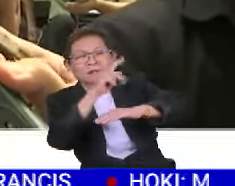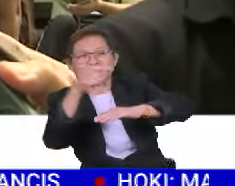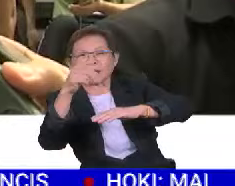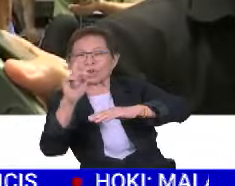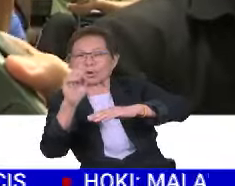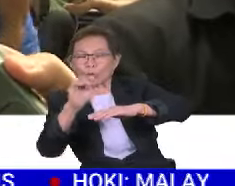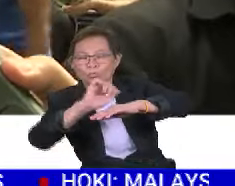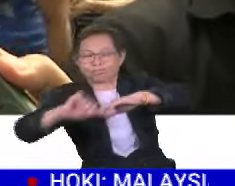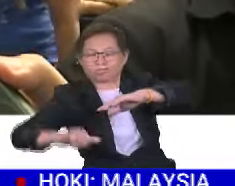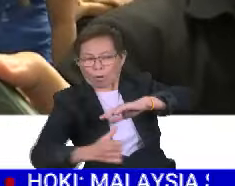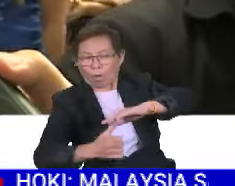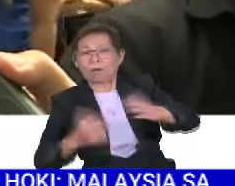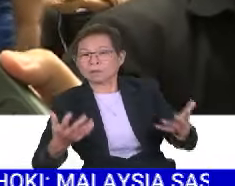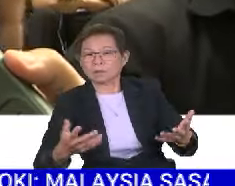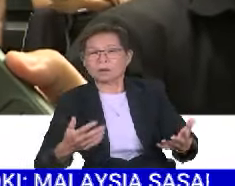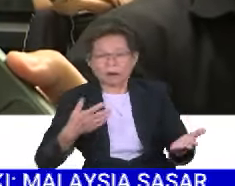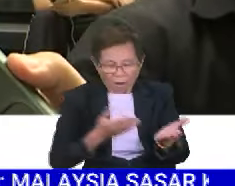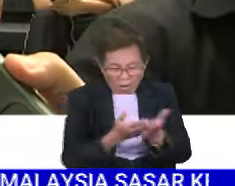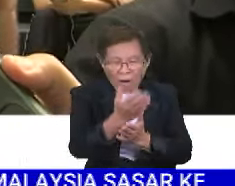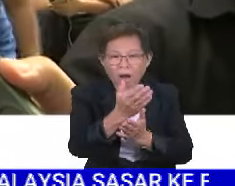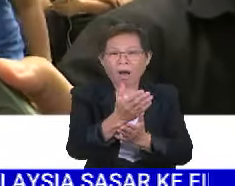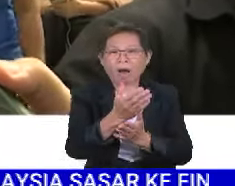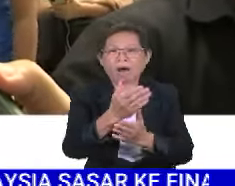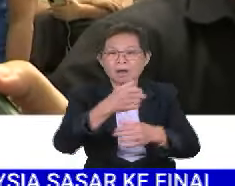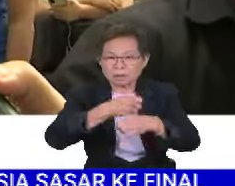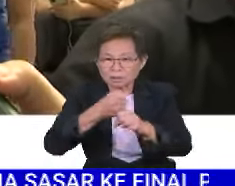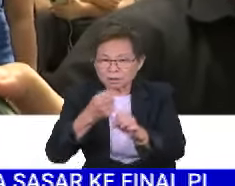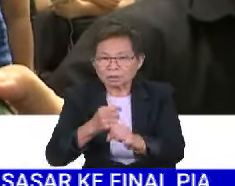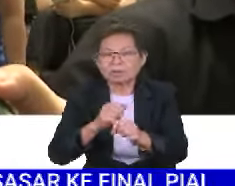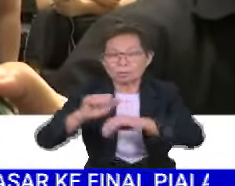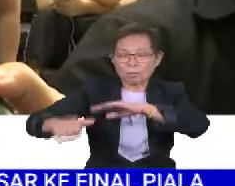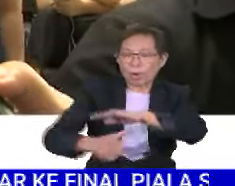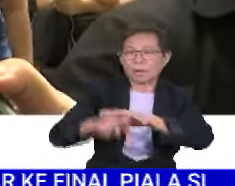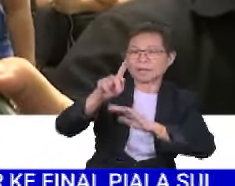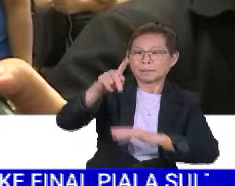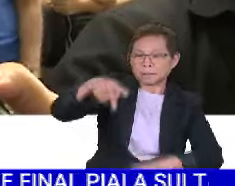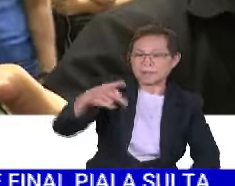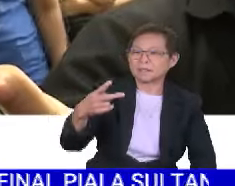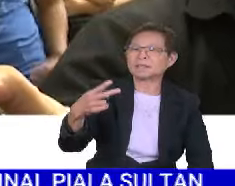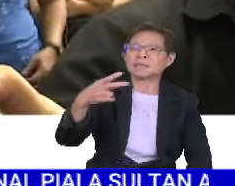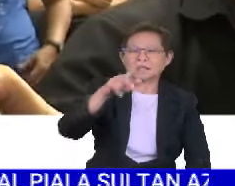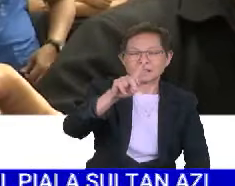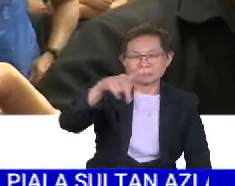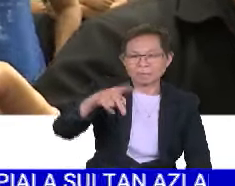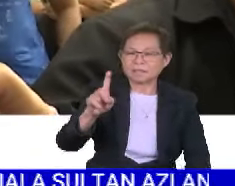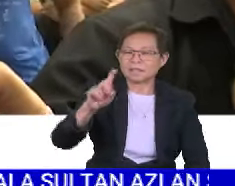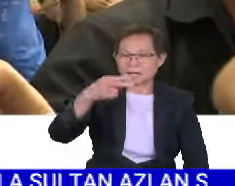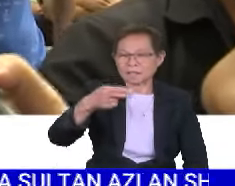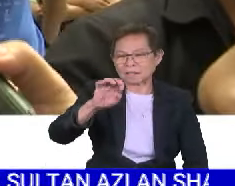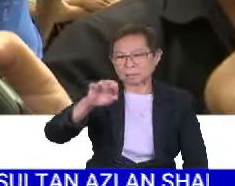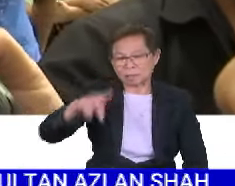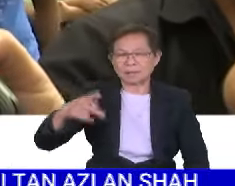Multimedia. Tetapi di bawah hak cipta, akta hak cipta tu di bawah Kabinet HP. Ini kita tengah berbincang dengan